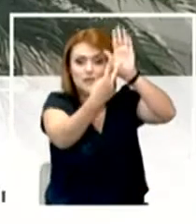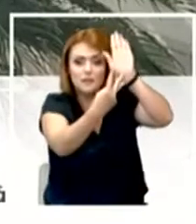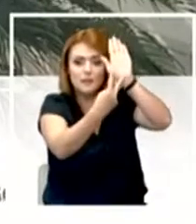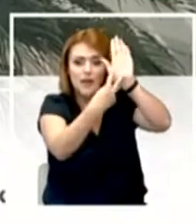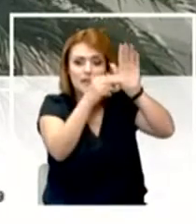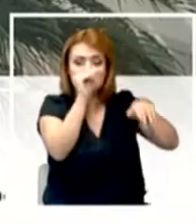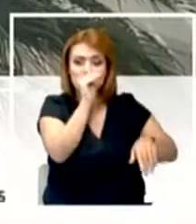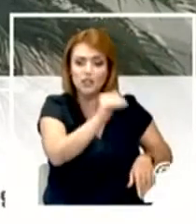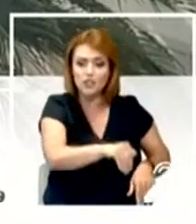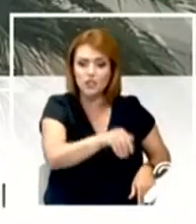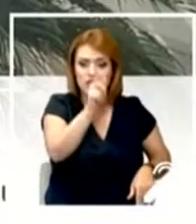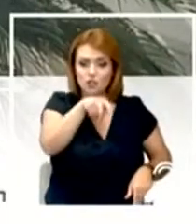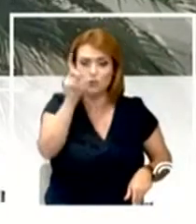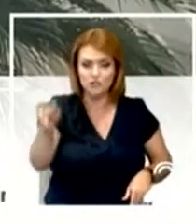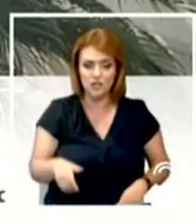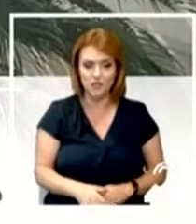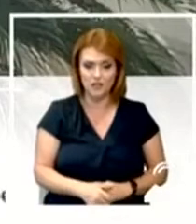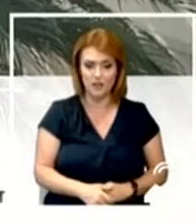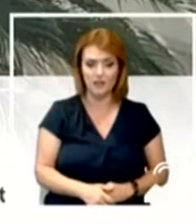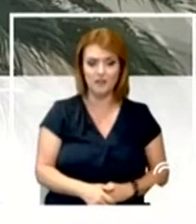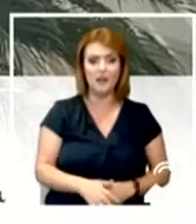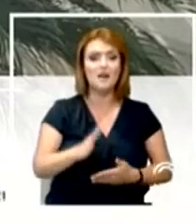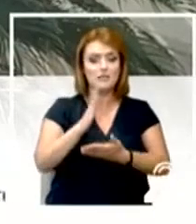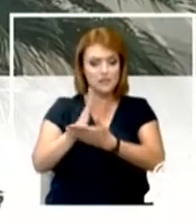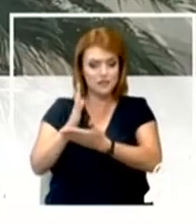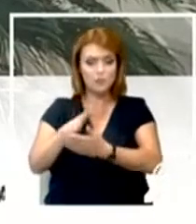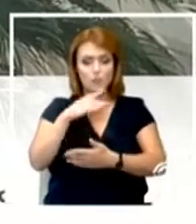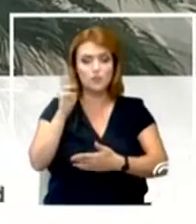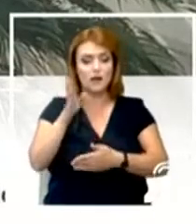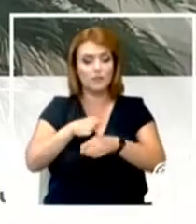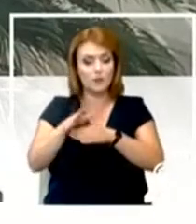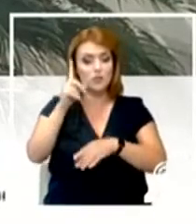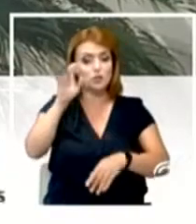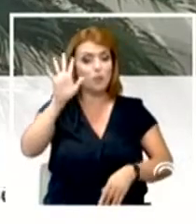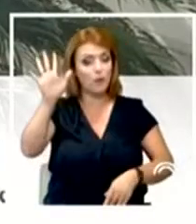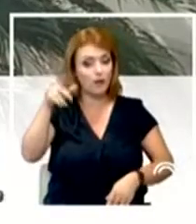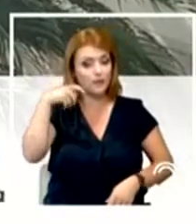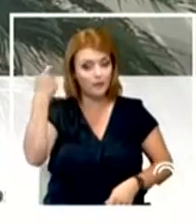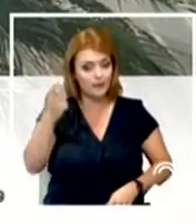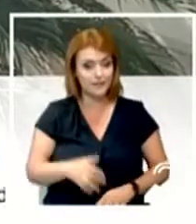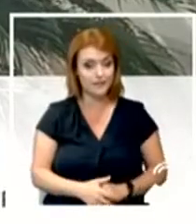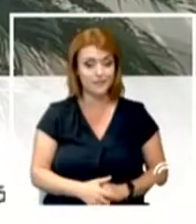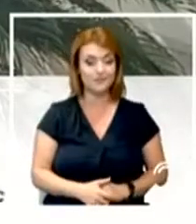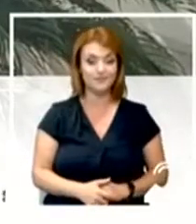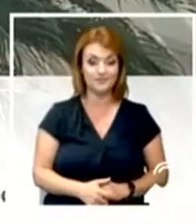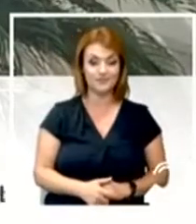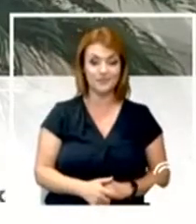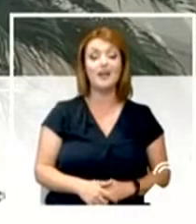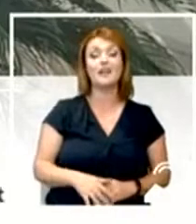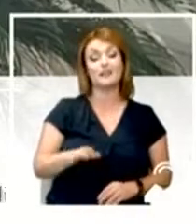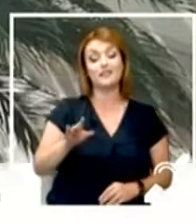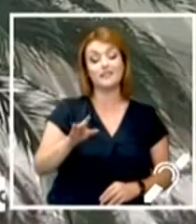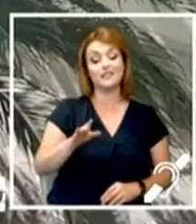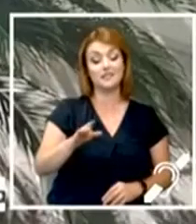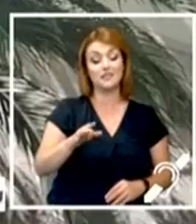au chiar peste 105 ani. Numărul acestora a tot crescut în ultimii ani, în ciuda pandemiei. 83% sunt femei și